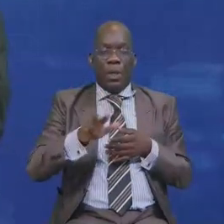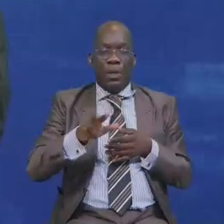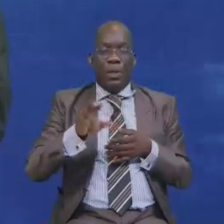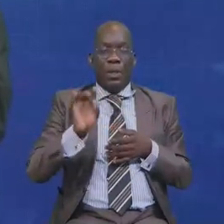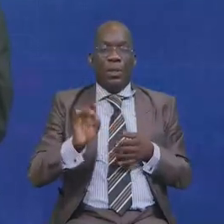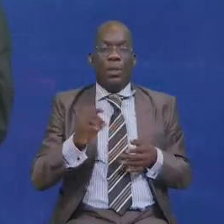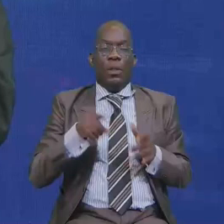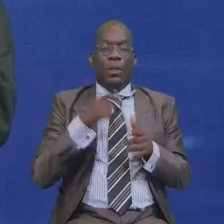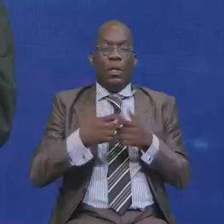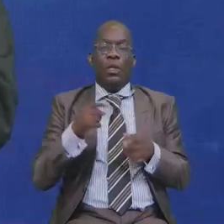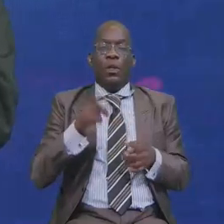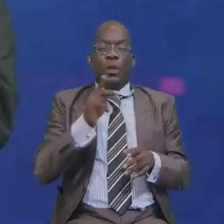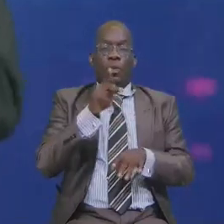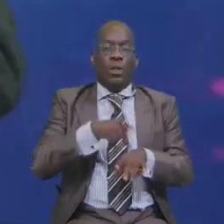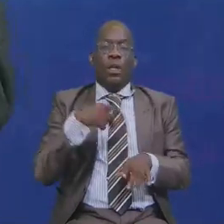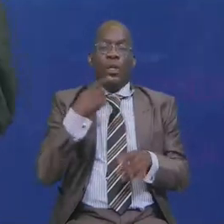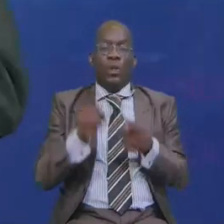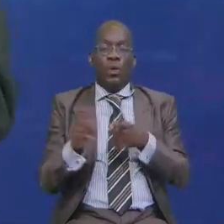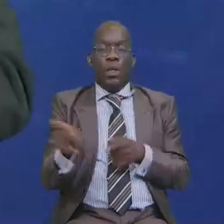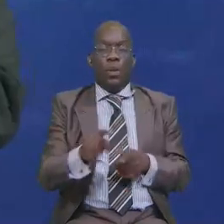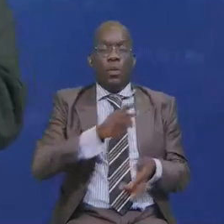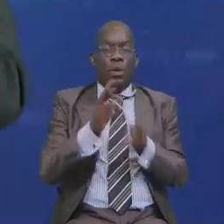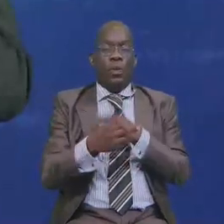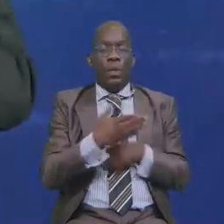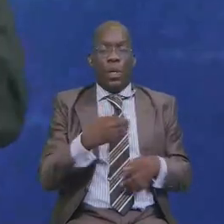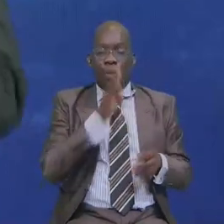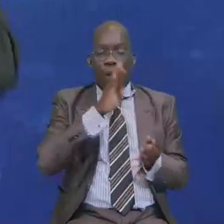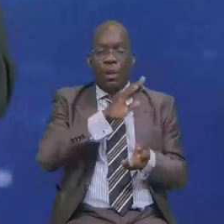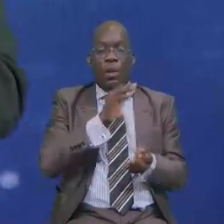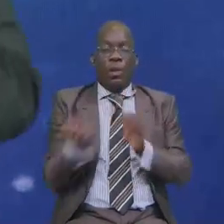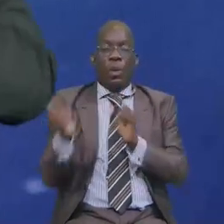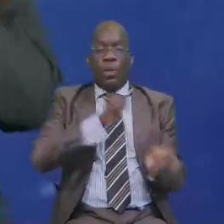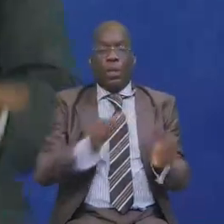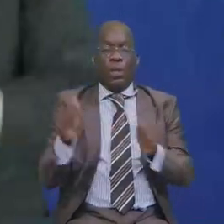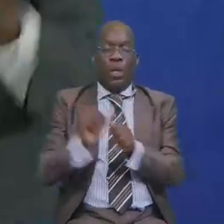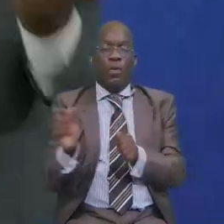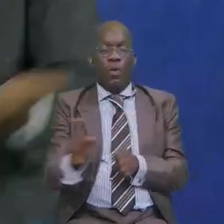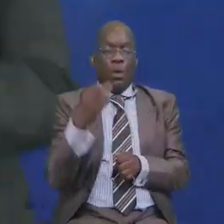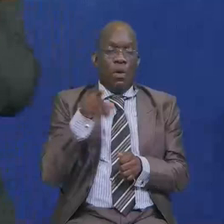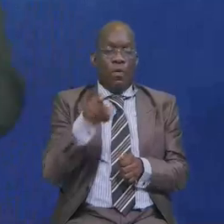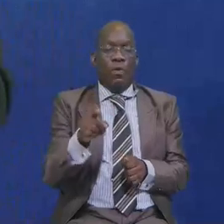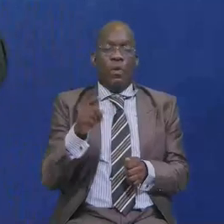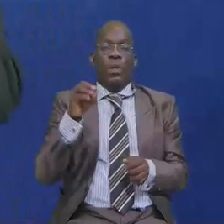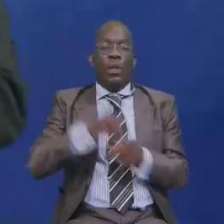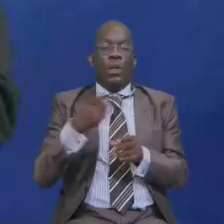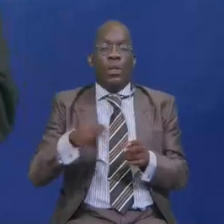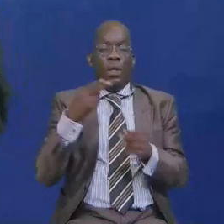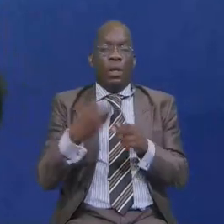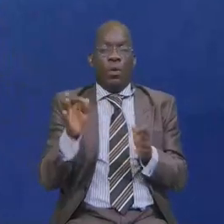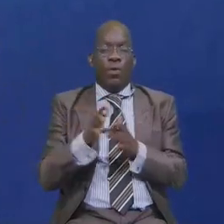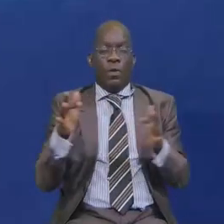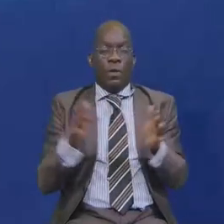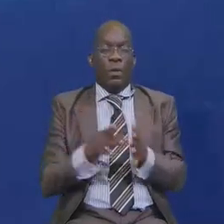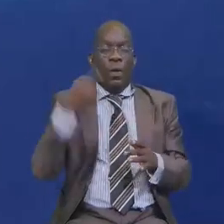que chacun de vous soit baptisé au nom de Jésus-Christ pour le pardon de vos péchés et